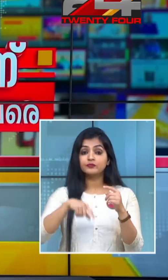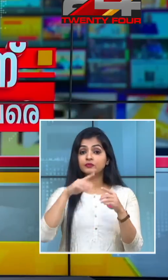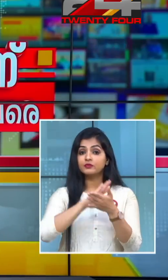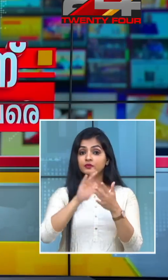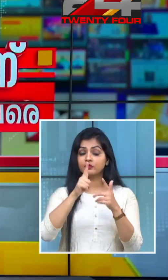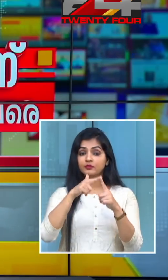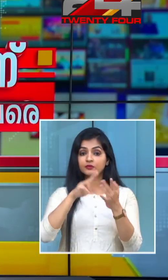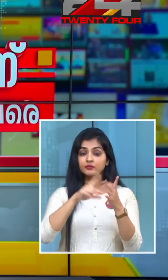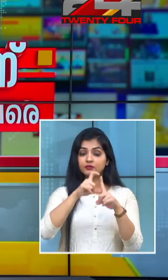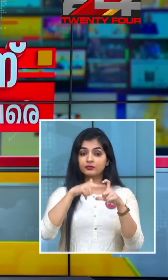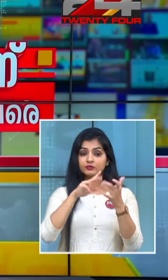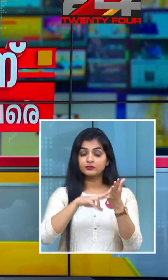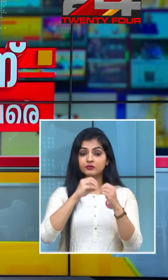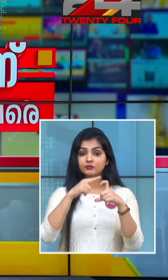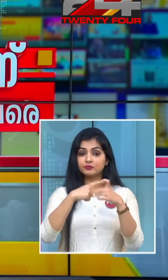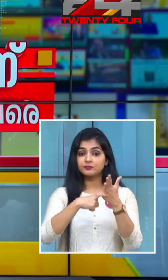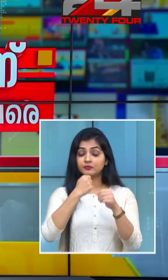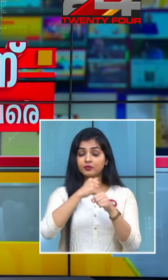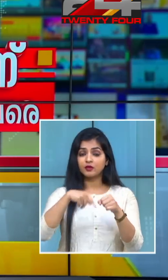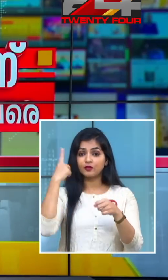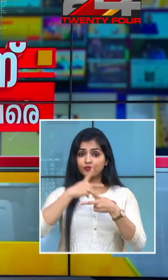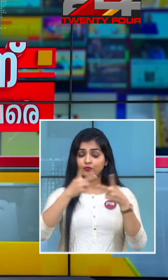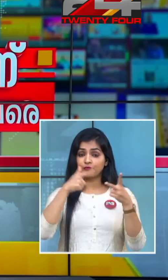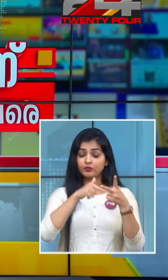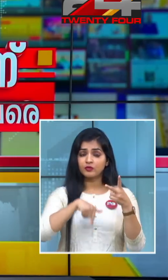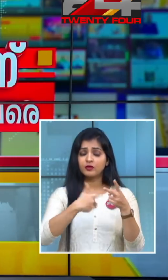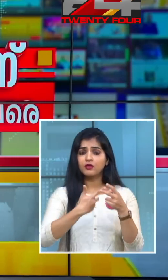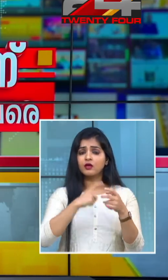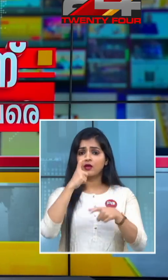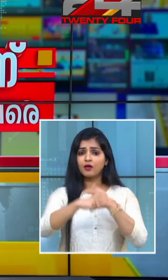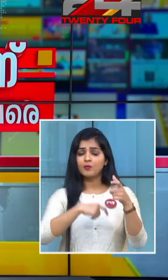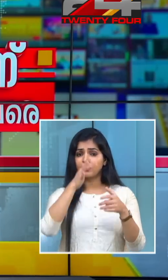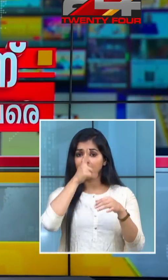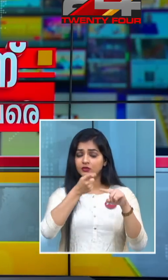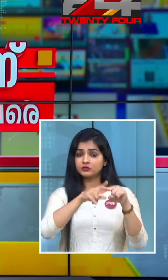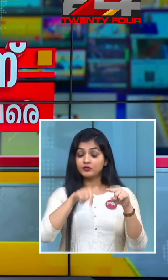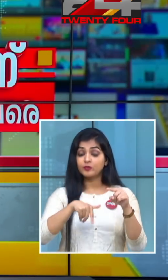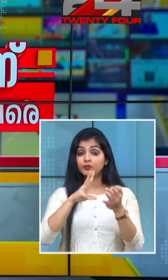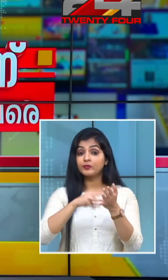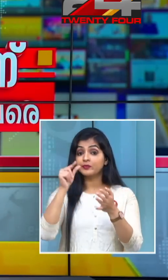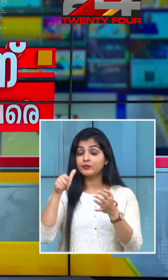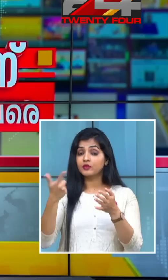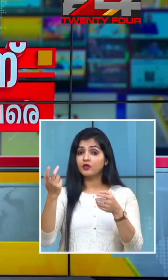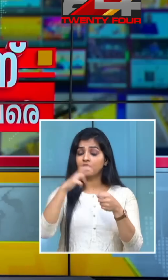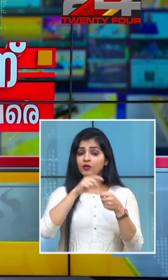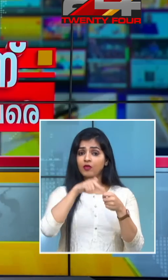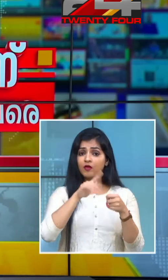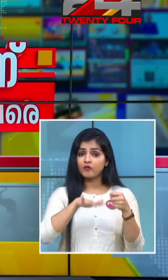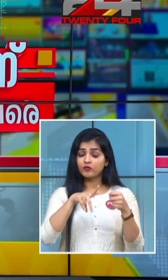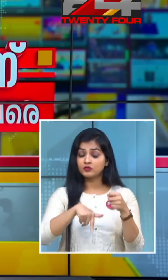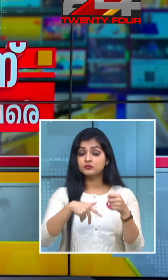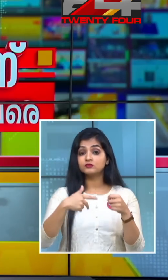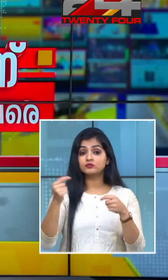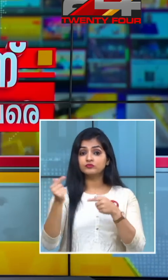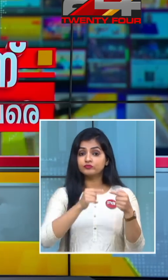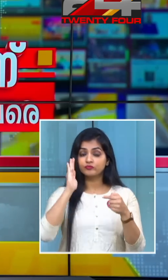റിപ്പോർട്ടിൽ അദാനി ഗ്രൂപ്പ് ഉപയോഗിക്കുന്ന ചില പേപ്പർ കമ്പനികൾ ഈ മാധവി ബുച്ചിനും ഭർത്താവിനും ഇൻവെസ്റ്റ്മെന്റ് ഉണ്ടെന്നടക്കമുള്ള ആരോപണങ്ങൾ ഉയർന്നു. ഈ കേസിൽ ഇപ്പോൾ ഹിയറിംഗിന് വിളിപ്പിച്ചിരിക്കുന്നു.